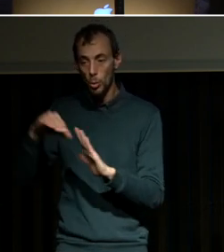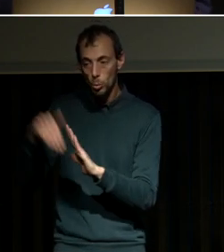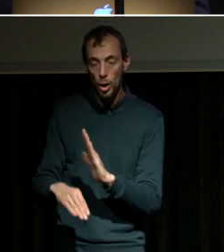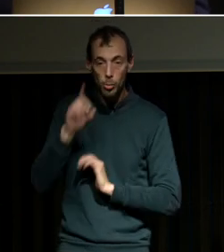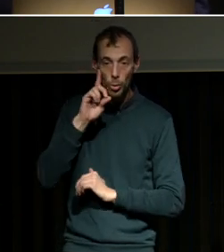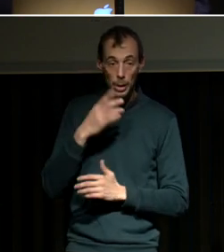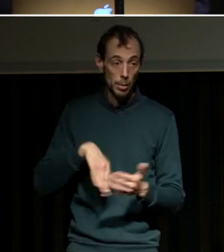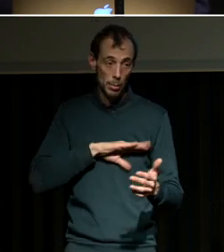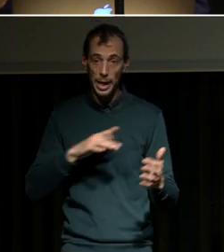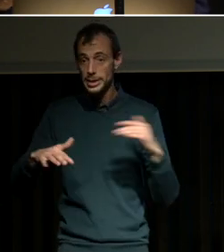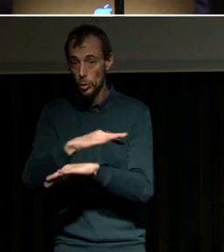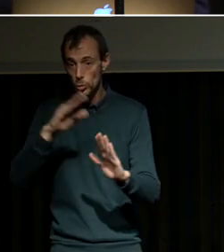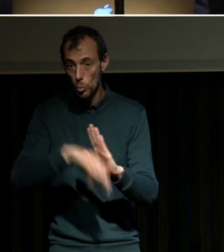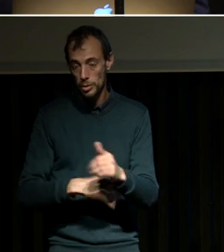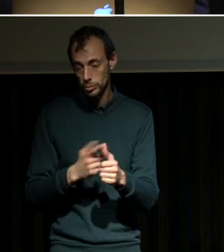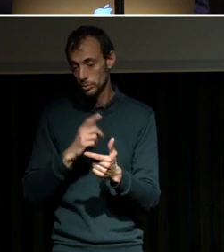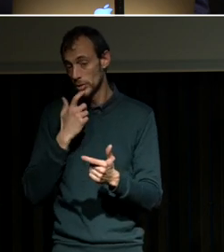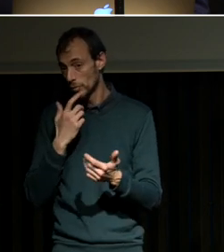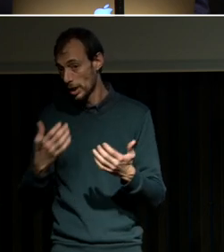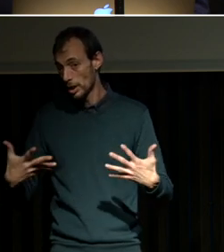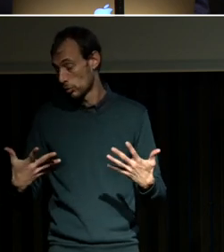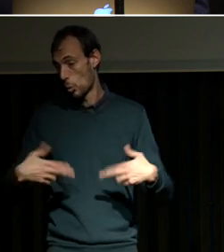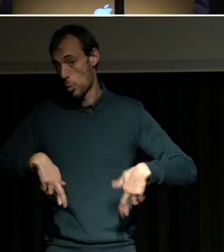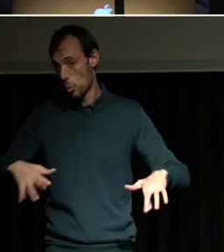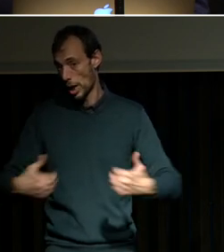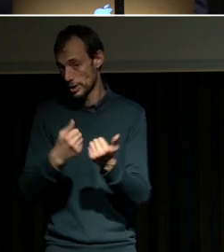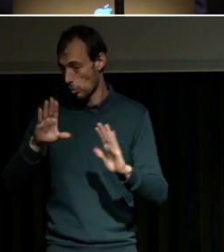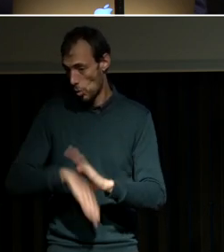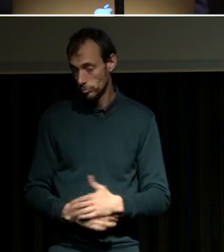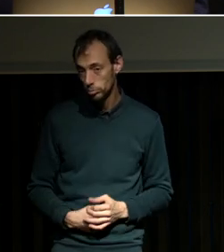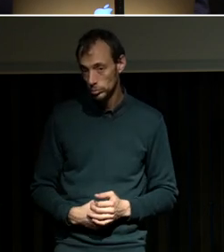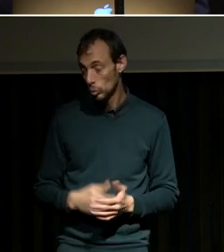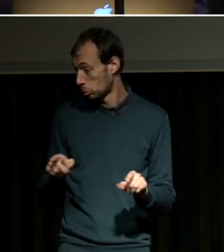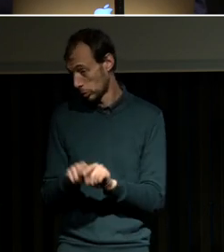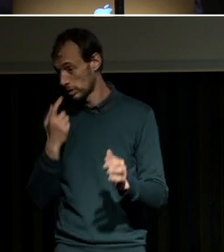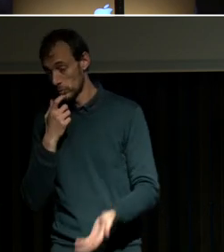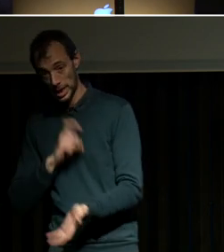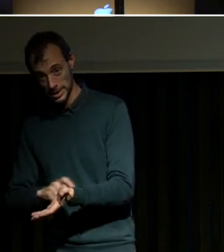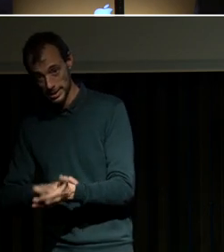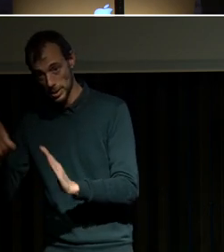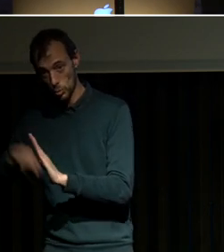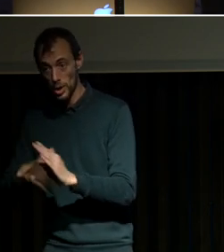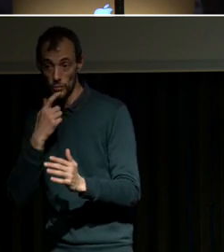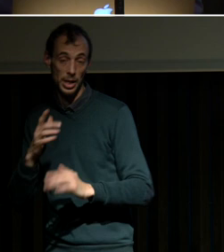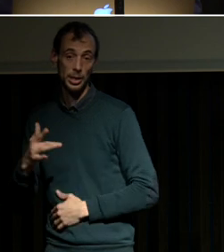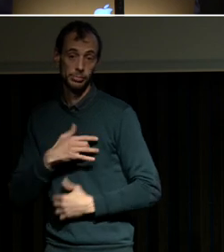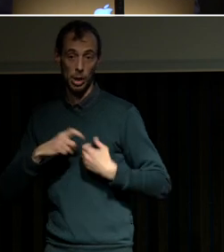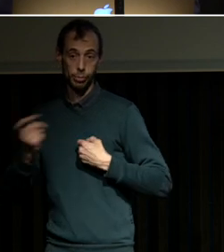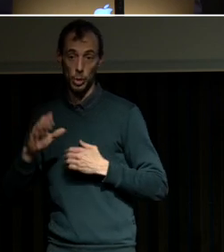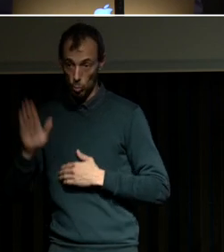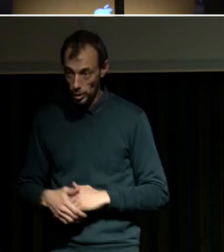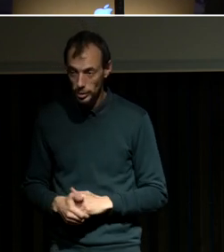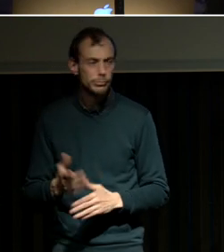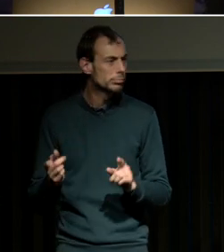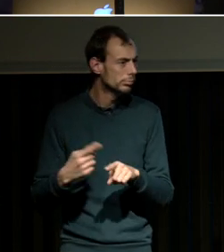route. C'est aussi moins de stress pour certaines personnes, moins d'AVC. On a eu une conférence, la dernière conférence, c'est le docteur Rouanet